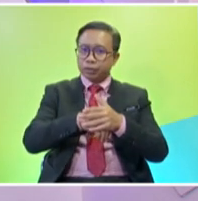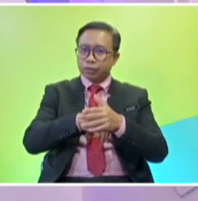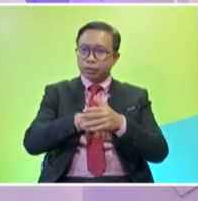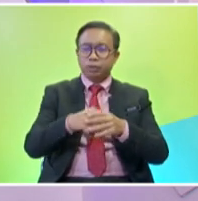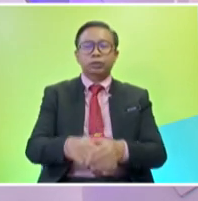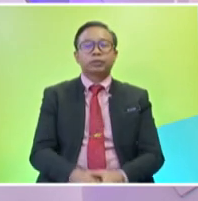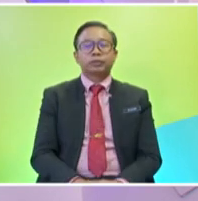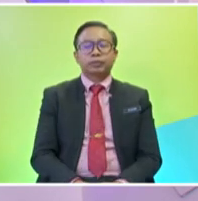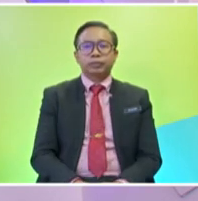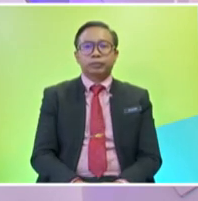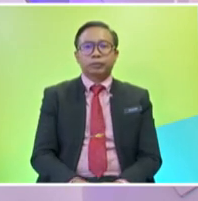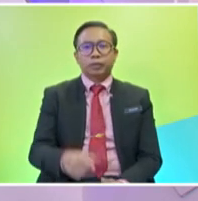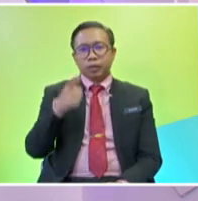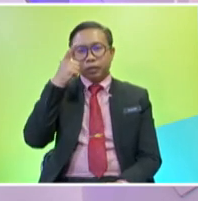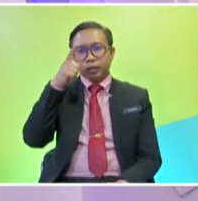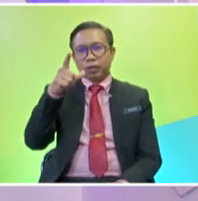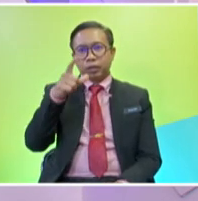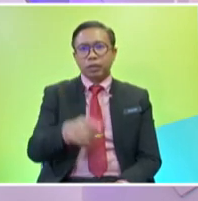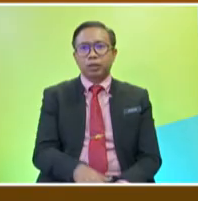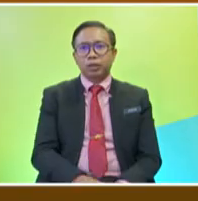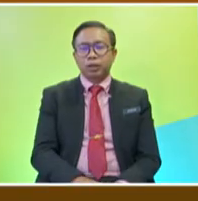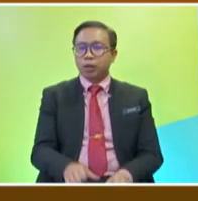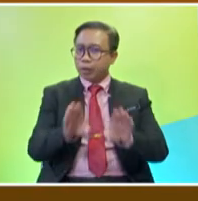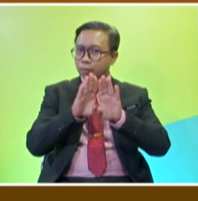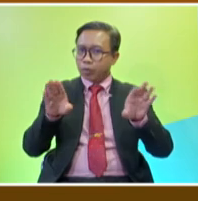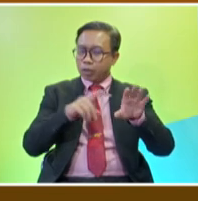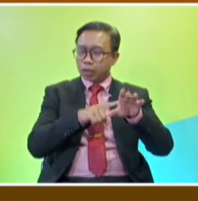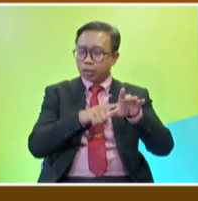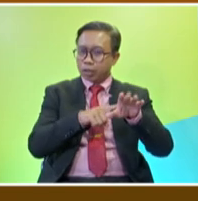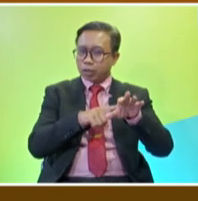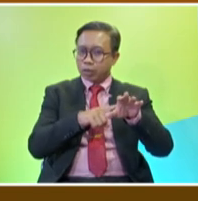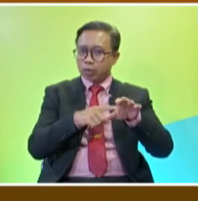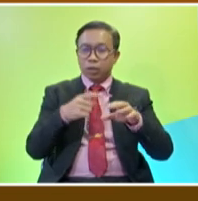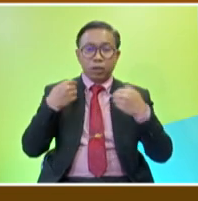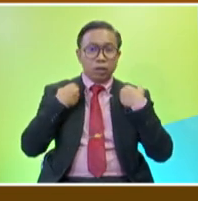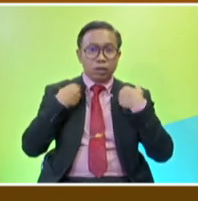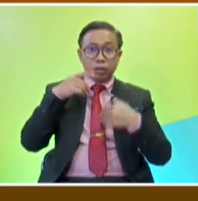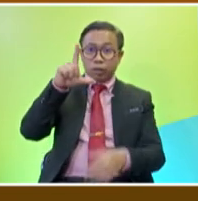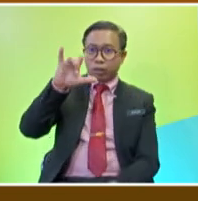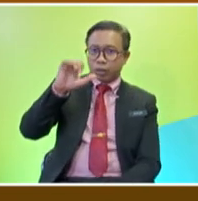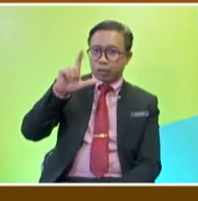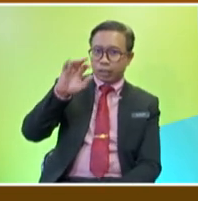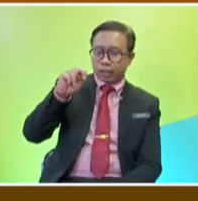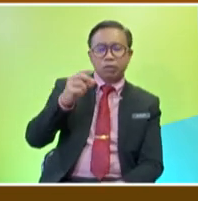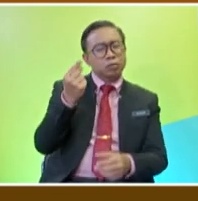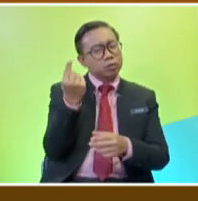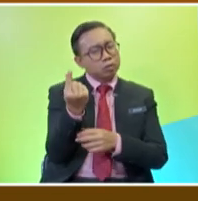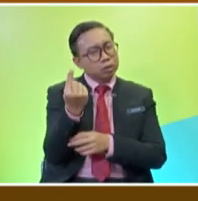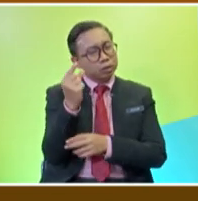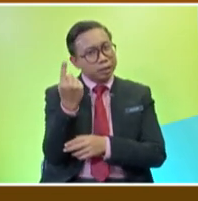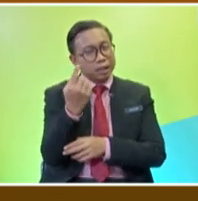kemudian kita lihat pula pembukaan daun bersalut lilin daun untuk kecil-kecil tapi dia